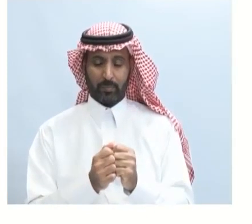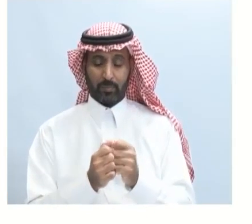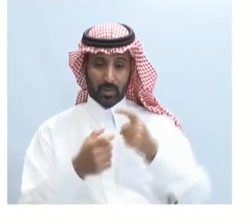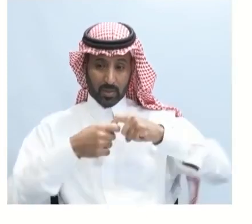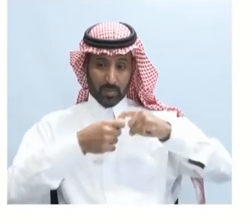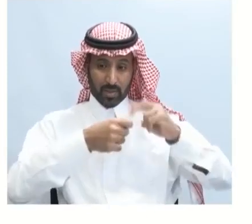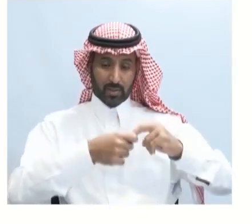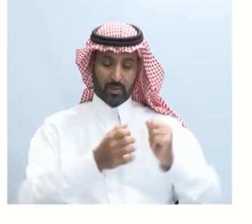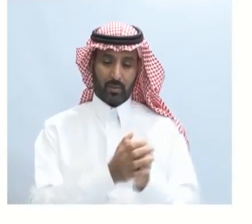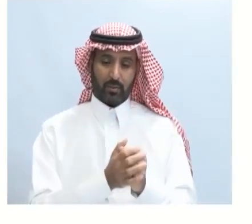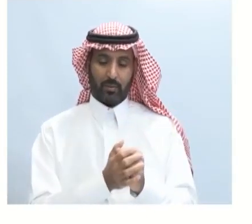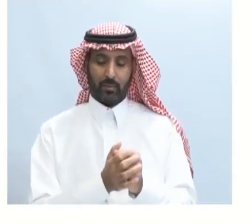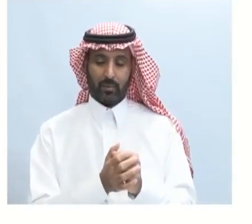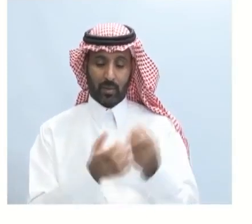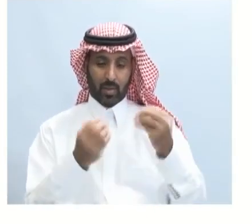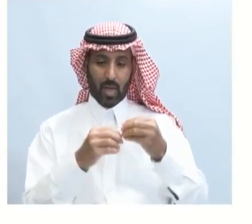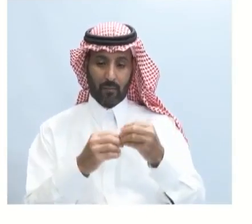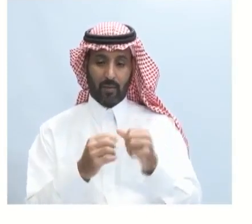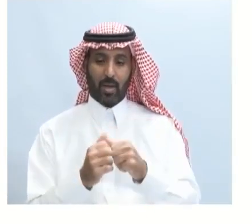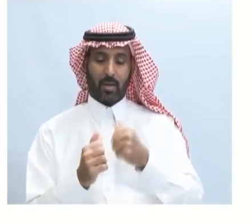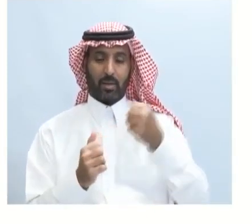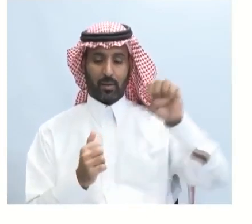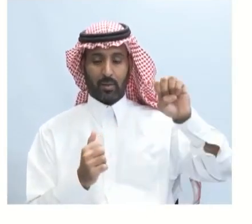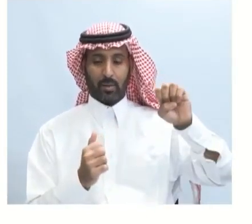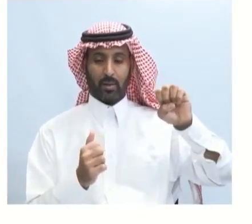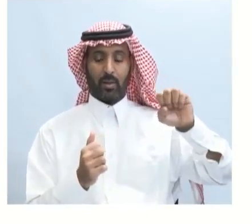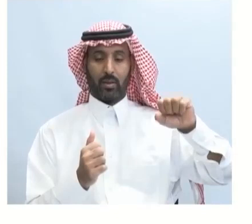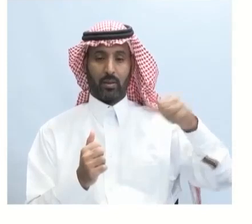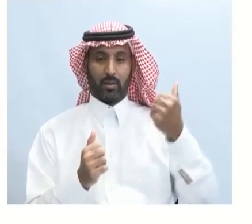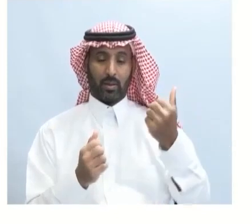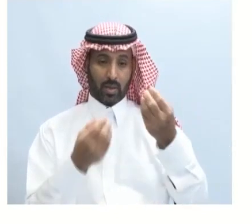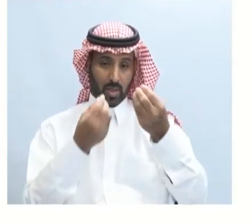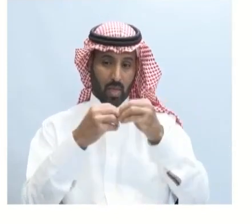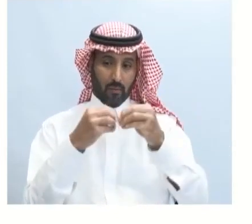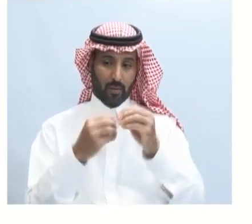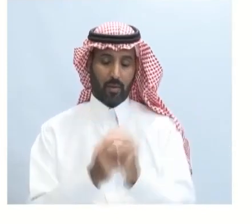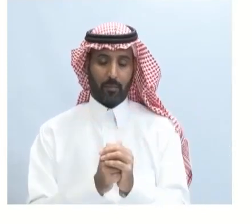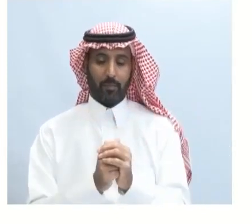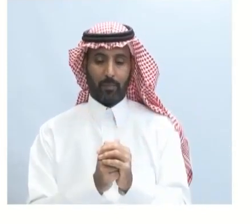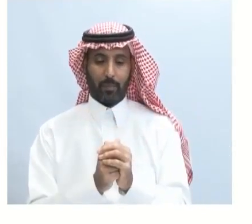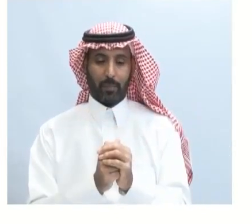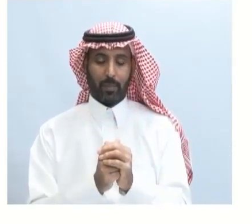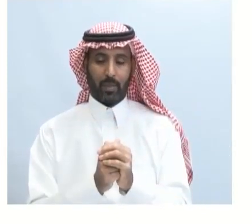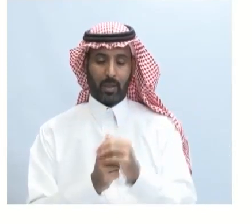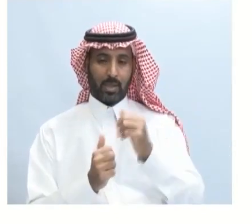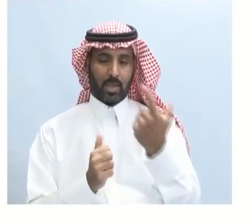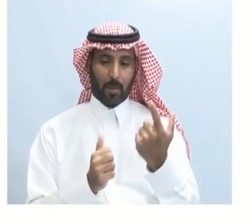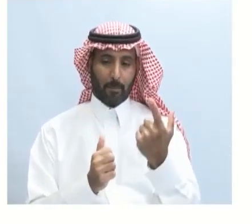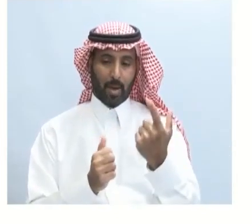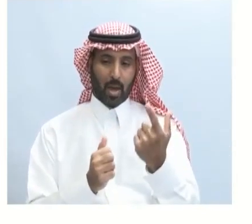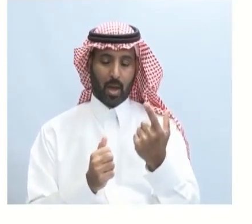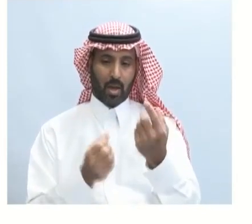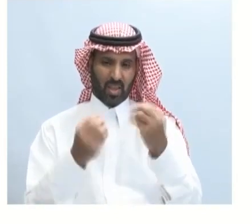ارتباط اذا اضافه اضافه ايضا سب